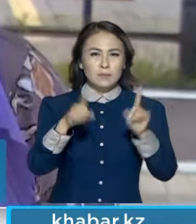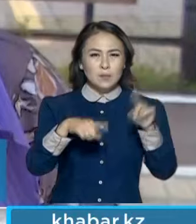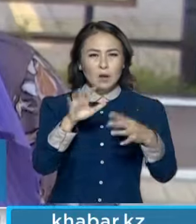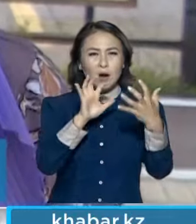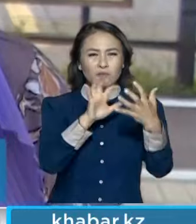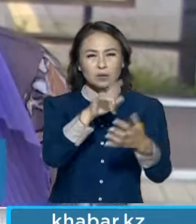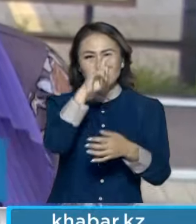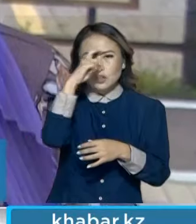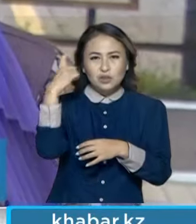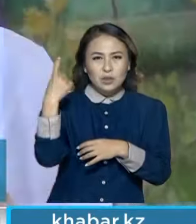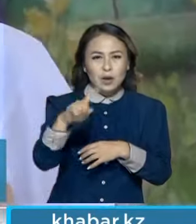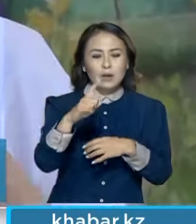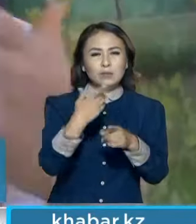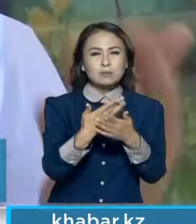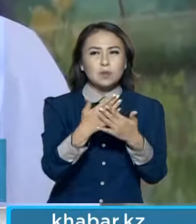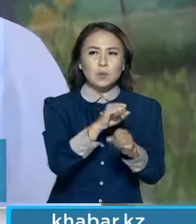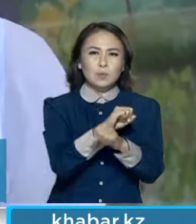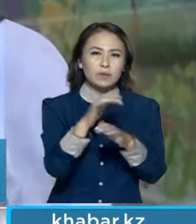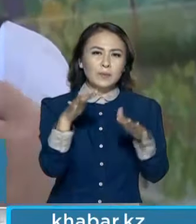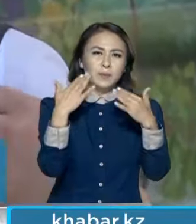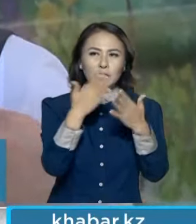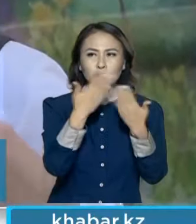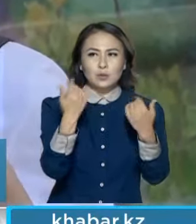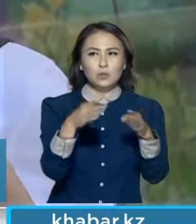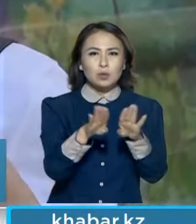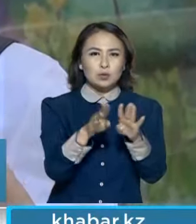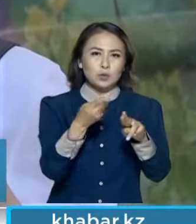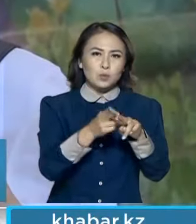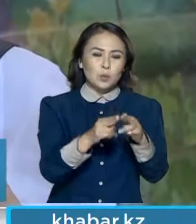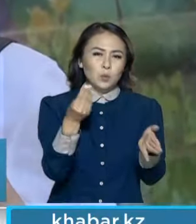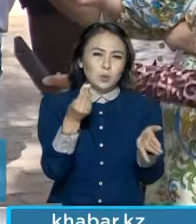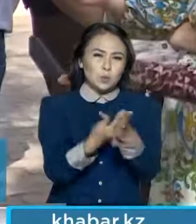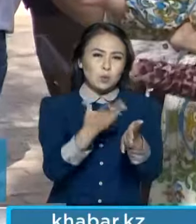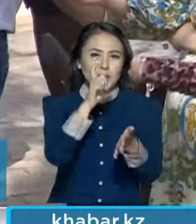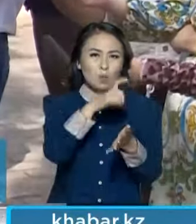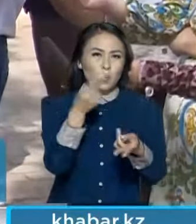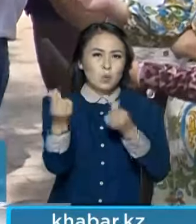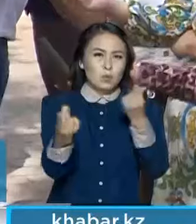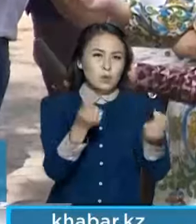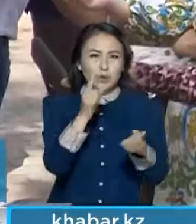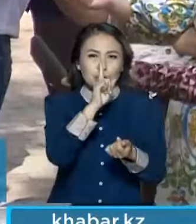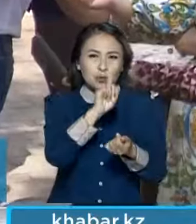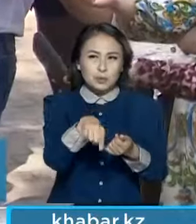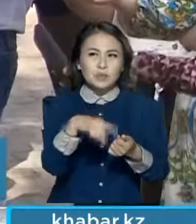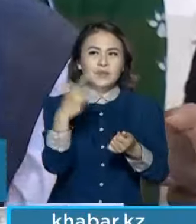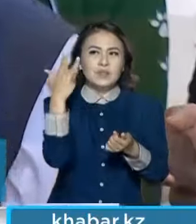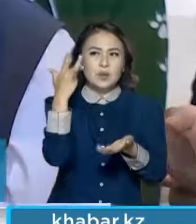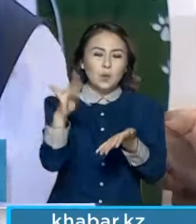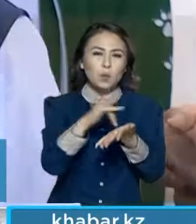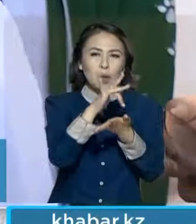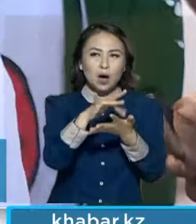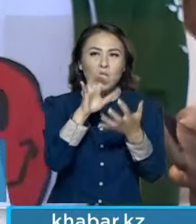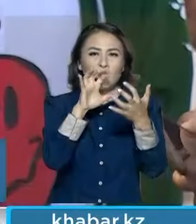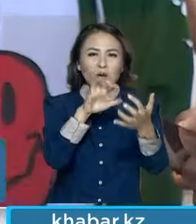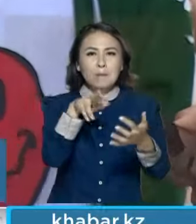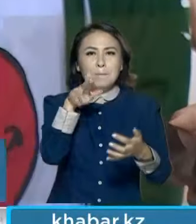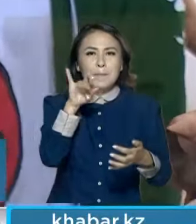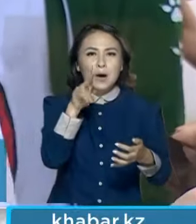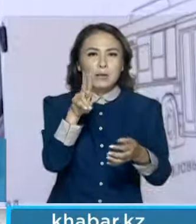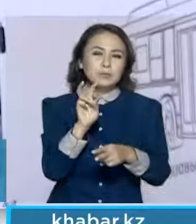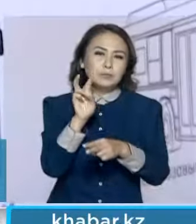болады, кондиционер жоқ. Адамдар төлемейді, содан кейін осы қымбаттатайын деп жатқан шығар. Мән-жайды білу үшін қаладағы автобус парктерінің